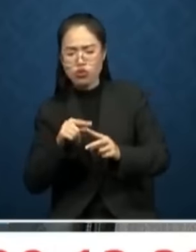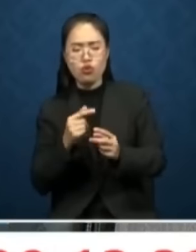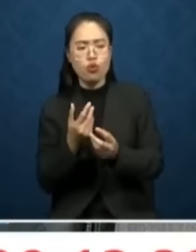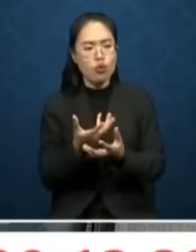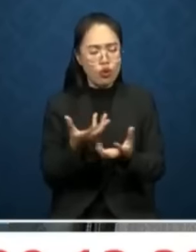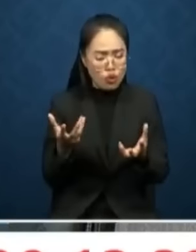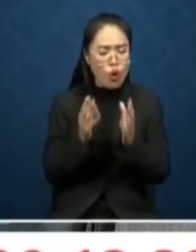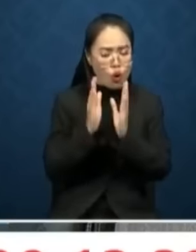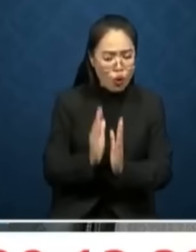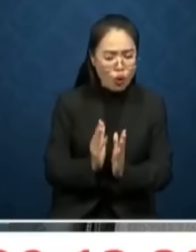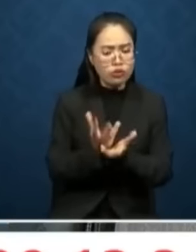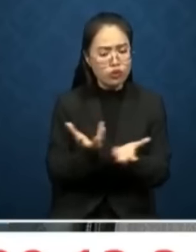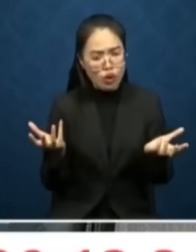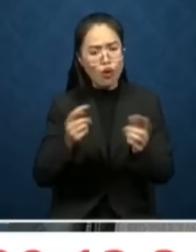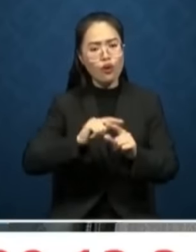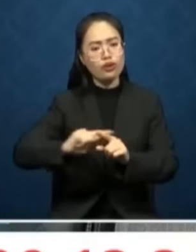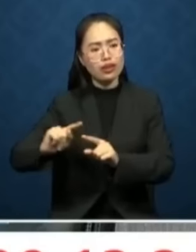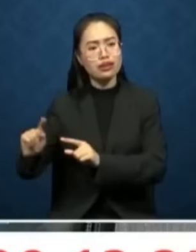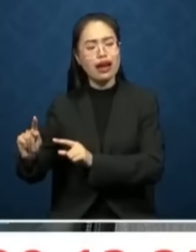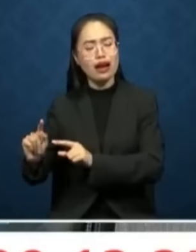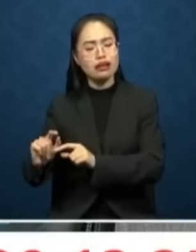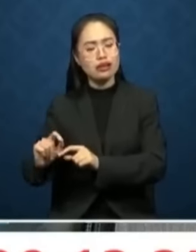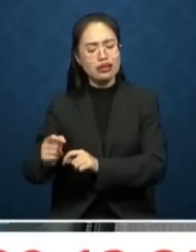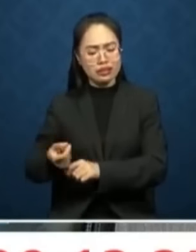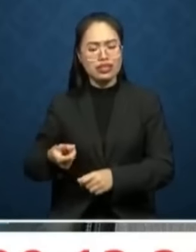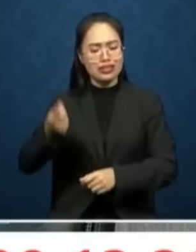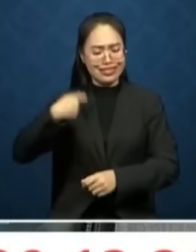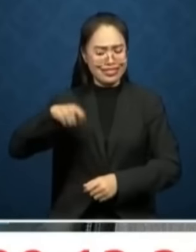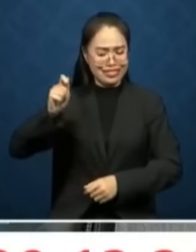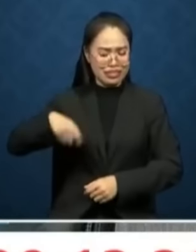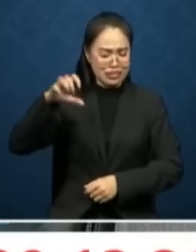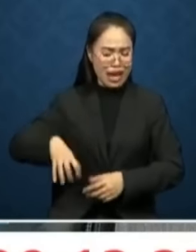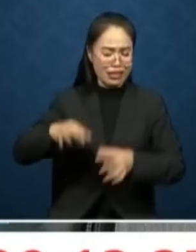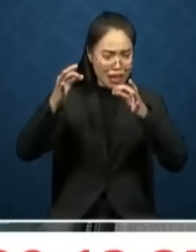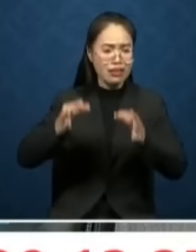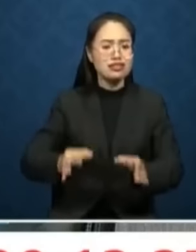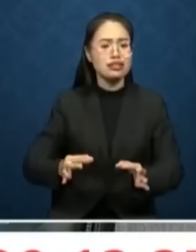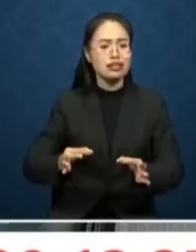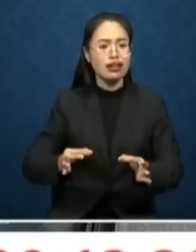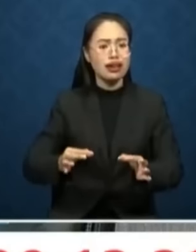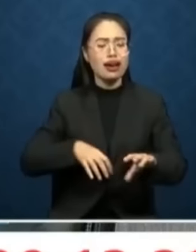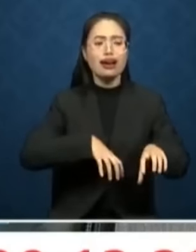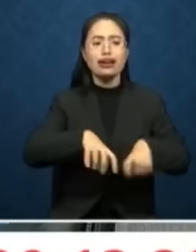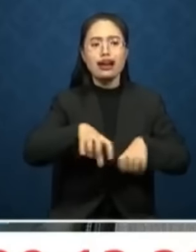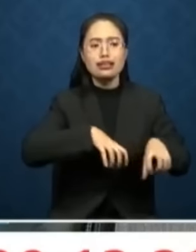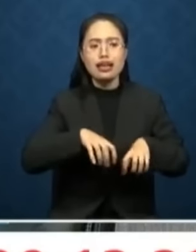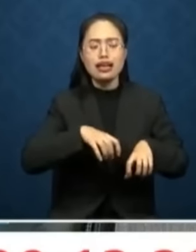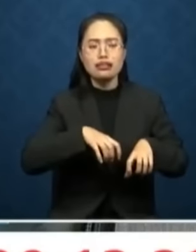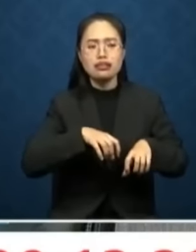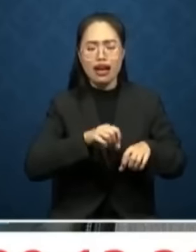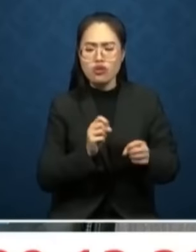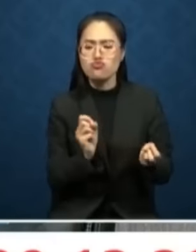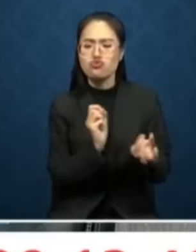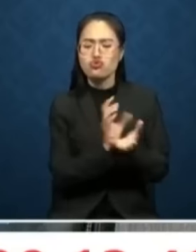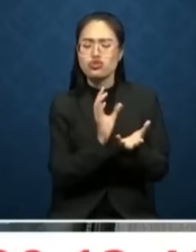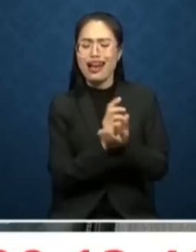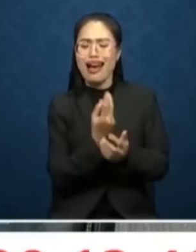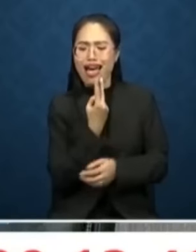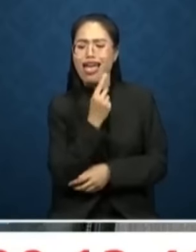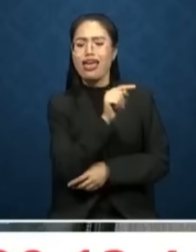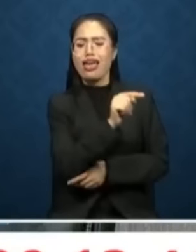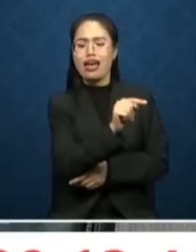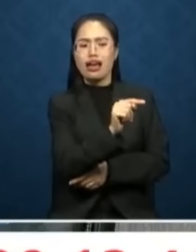ต่างๆลงไปไม่ใช่น้อยๆนะครับจนกว่าจะมีคำพิพากษามาแต่ว่าการบริหารโทษของท่านในชั้นปลายน้ำทำให้ความ